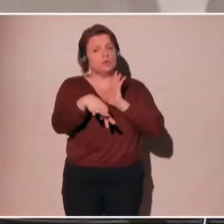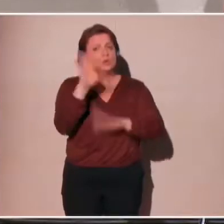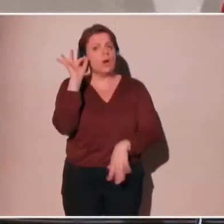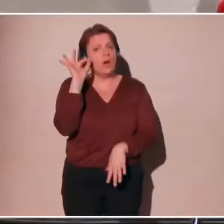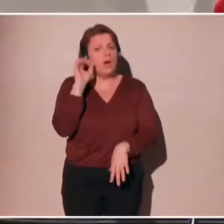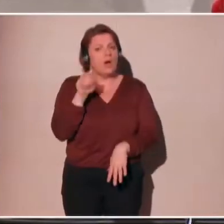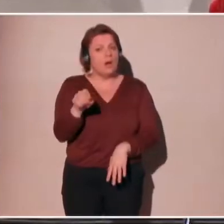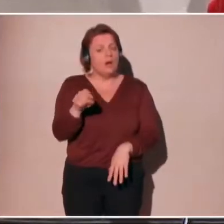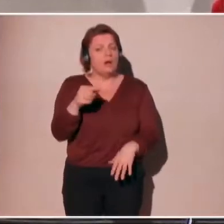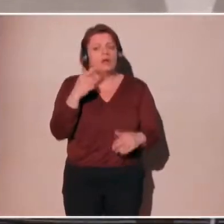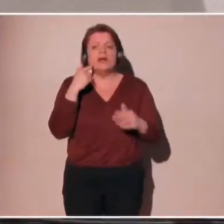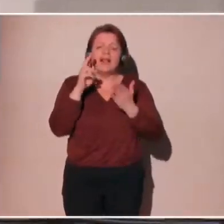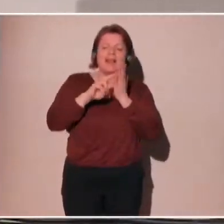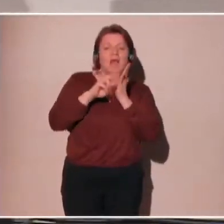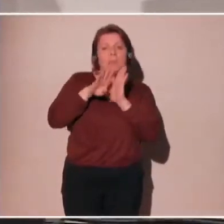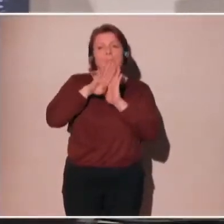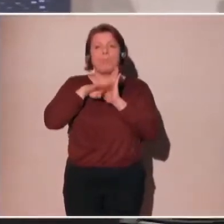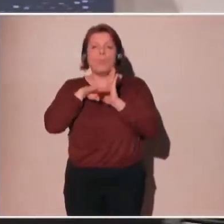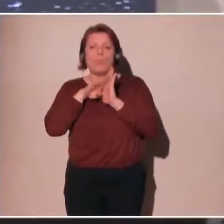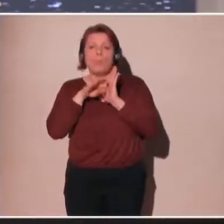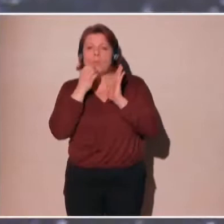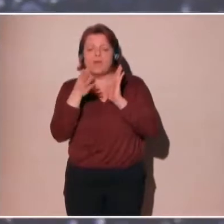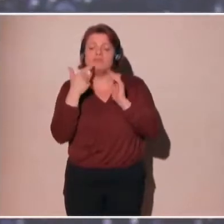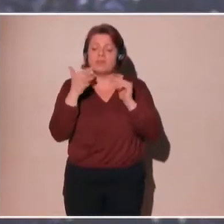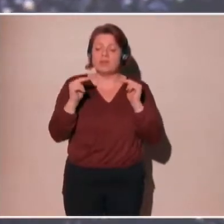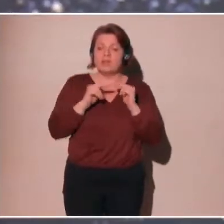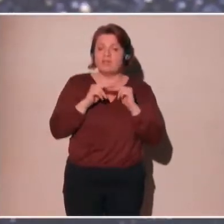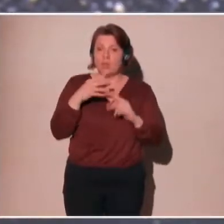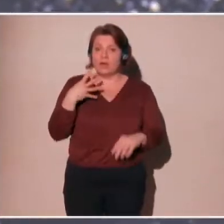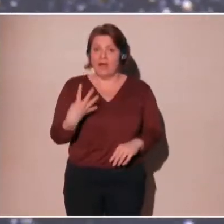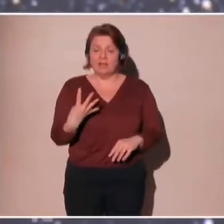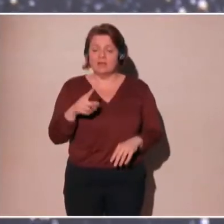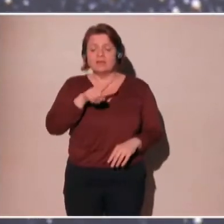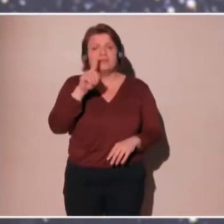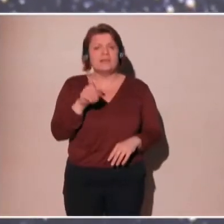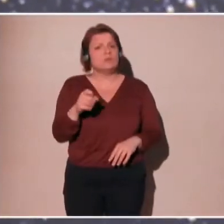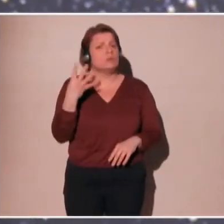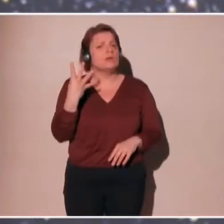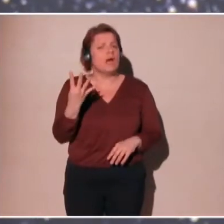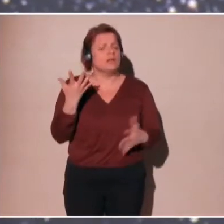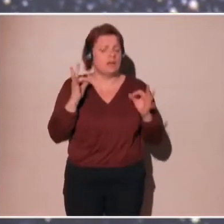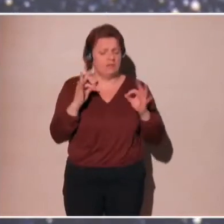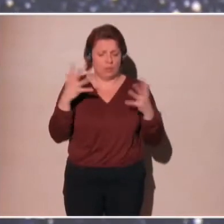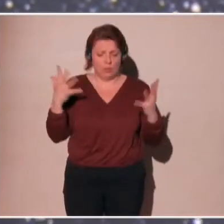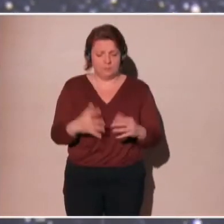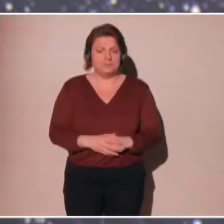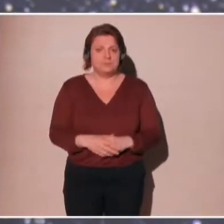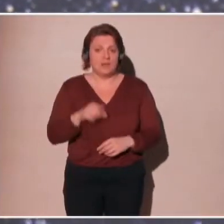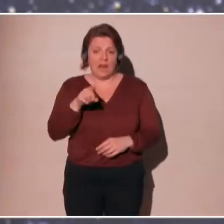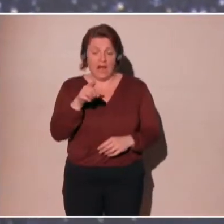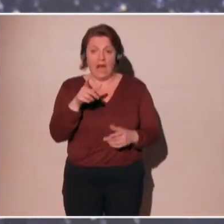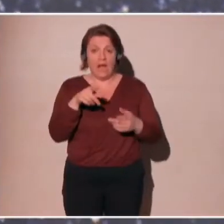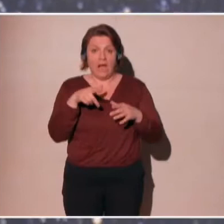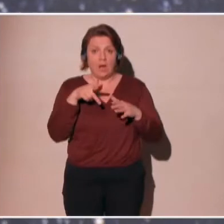qui ont un moins bon niveau de lecture, au niveau 4. Alors la question 4, quelle était la question 4? C'est là qu'il y a une